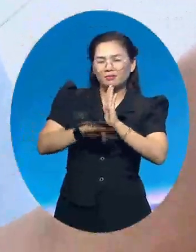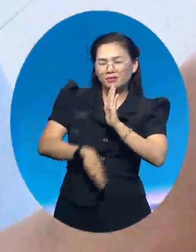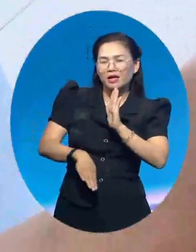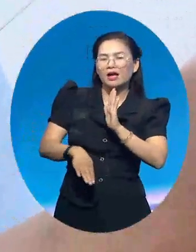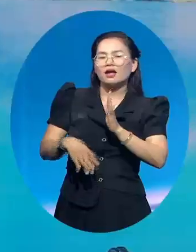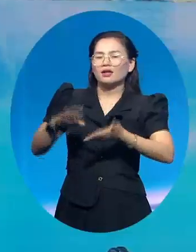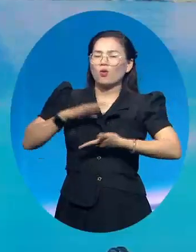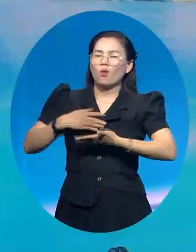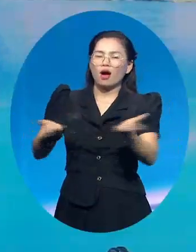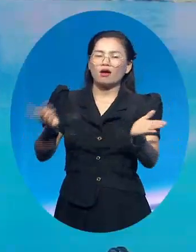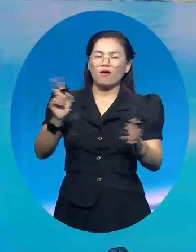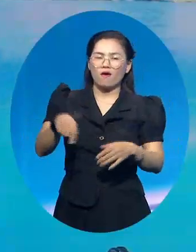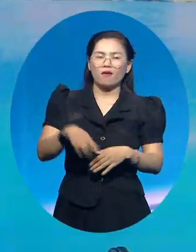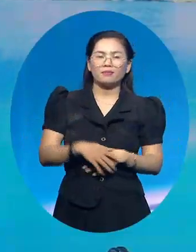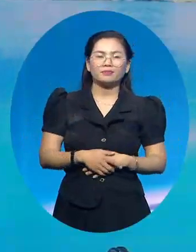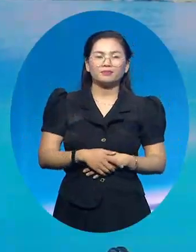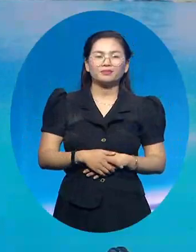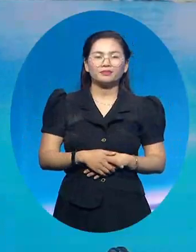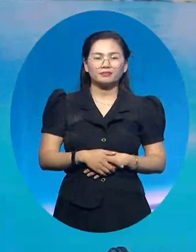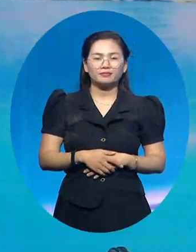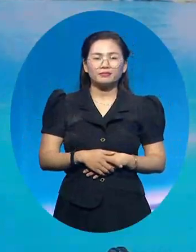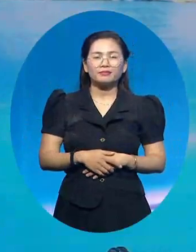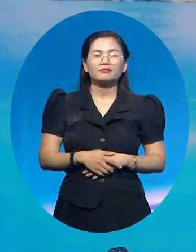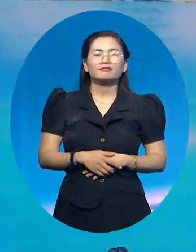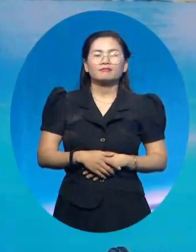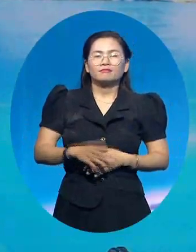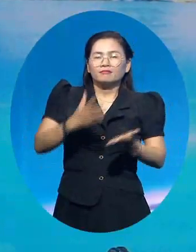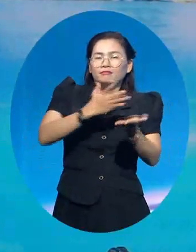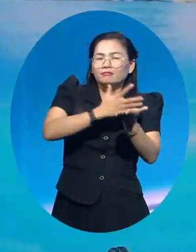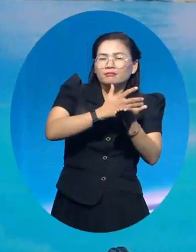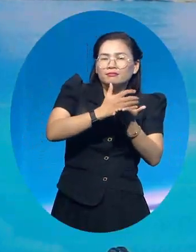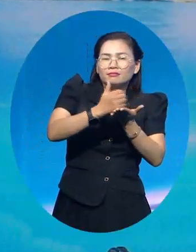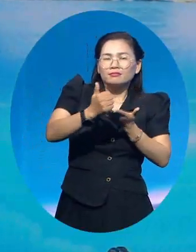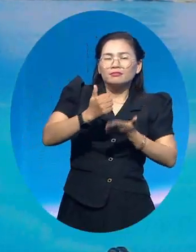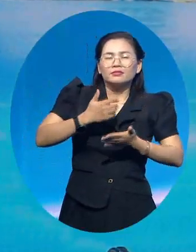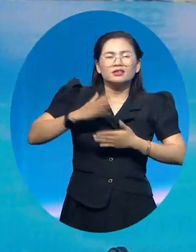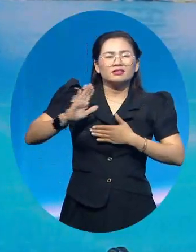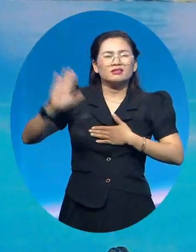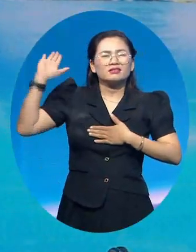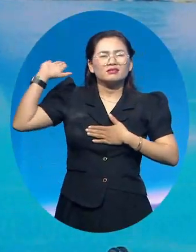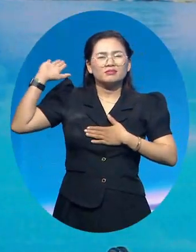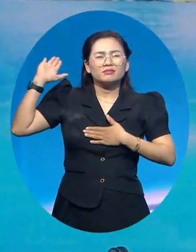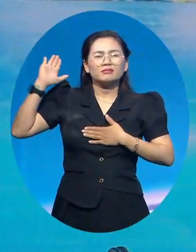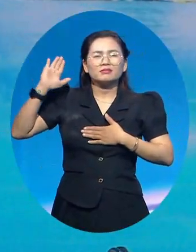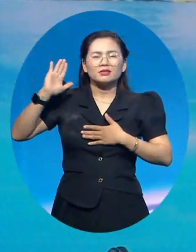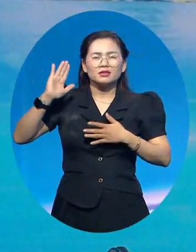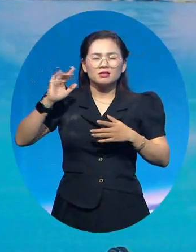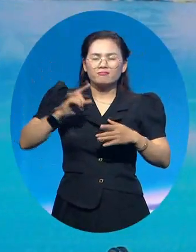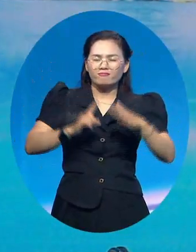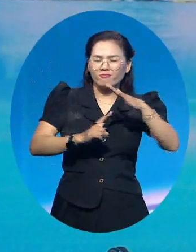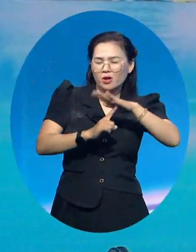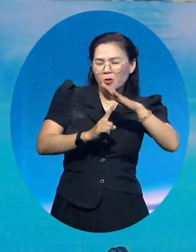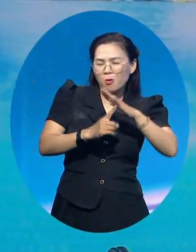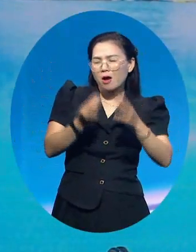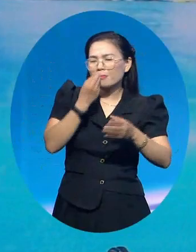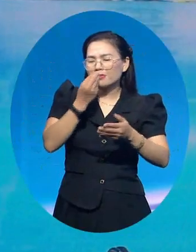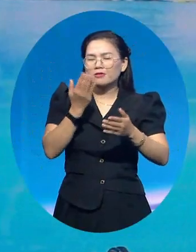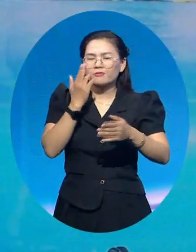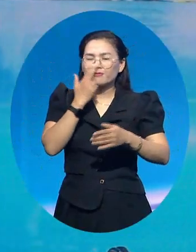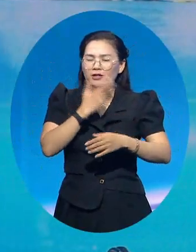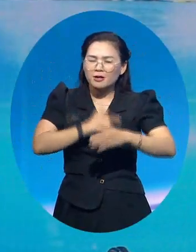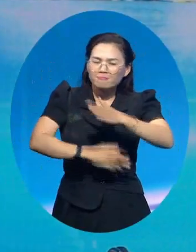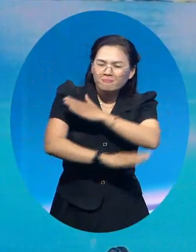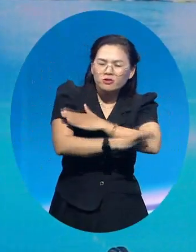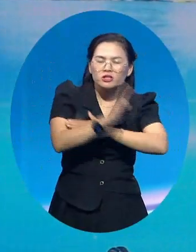phẩm. Với sứ mệnh phục dựng, bảo tồn, phát huy và phát triển, góp phần thiết thực nâng tầm nền văn hóa ẩm thực Việt Nam lên tầm